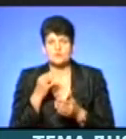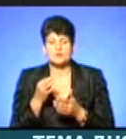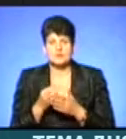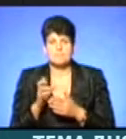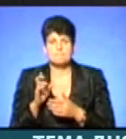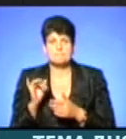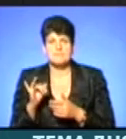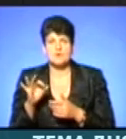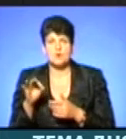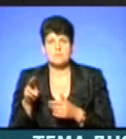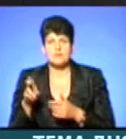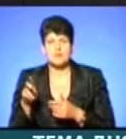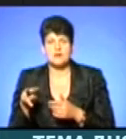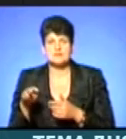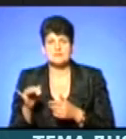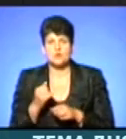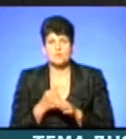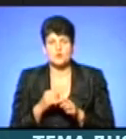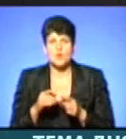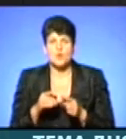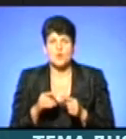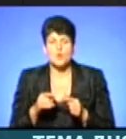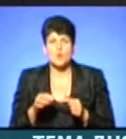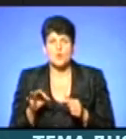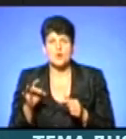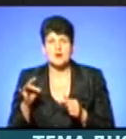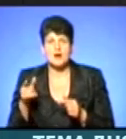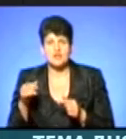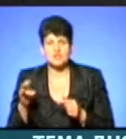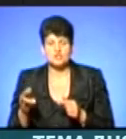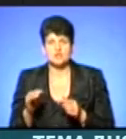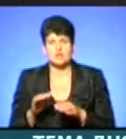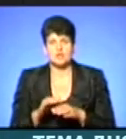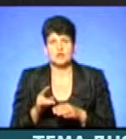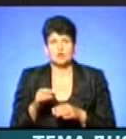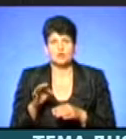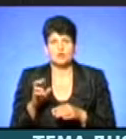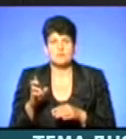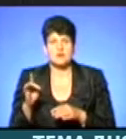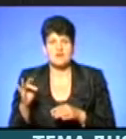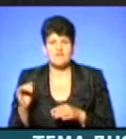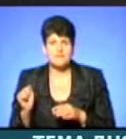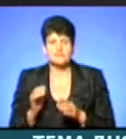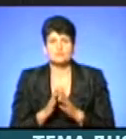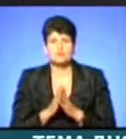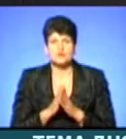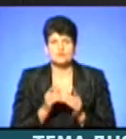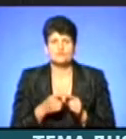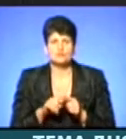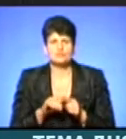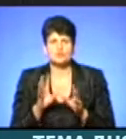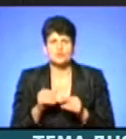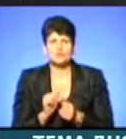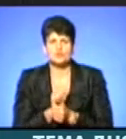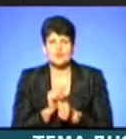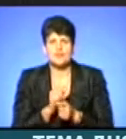відповідальністю «Біобластер», він виробляє органічні добра. І він просить і закликає, і звертається до органів місцевого самоврядування, щоб цю суху